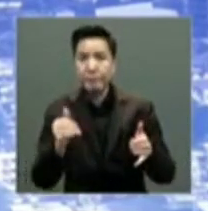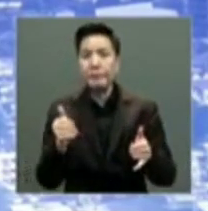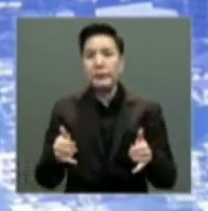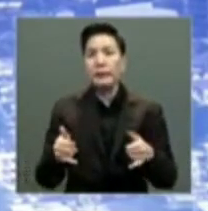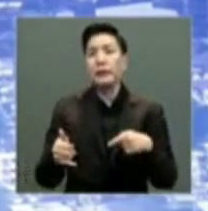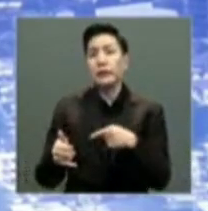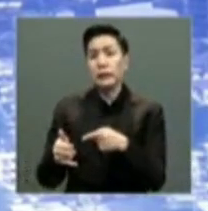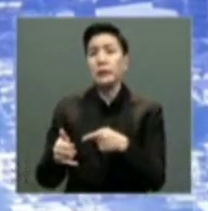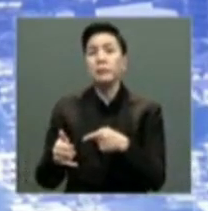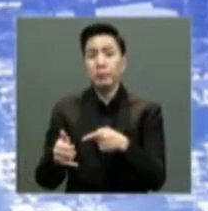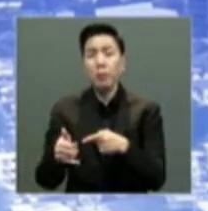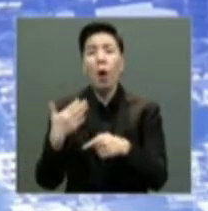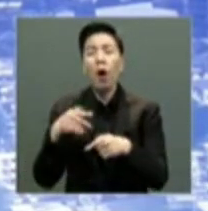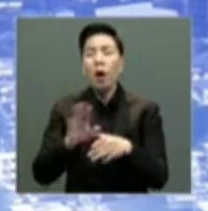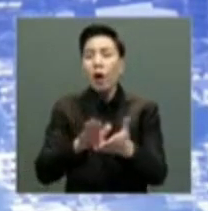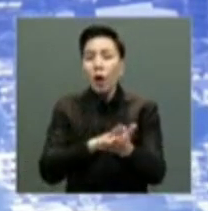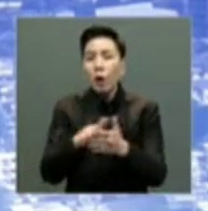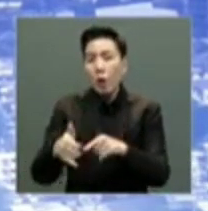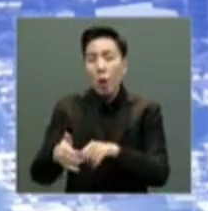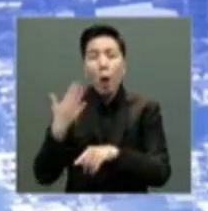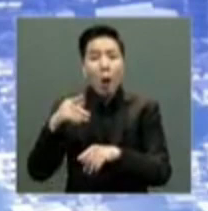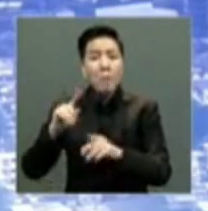ที่ต้องบอกตรงนี้เนี่ยก็คงมีเหตุด้วยนะครับเดี๋ยวจะพูดต่อต่อไปมีโรคประจำตัวคือโรคความดันรีดสูงและก็โรคหัวใจโตมีประวัติสังสรรค์ดื่มสุราในวงเพื่อนๆซึ่งหนึ่งในเพื่อนสังสรรค์นั้นก็เป็นผู้ป่วยที่ติดเชื้อไวรัสโคเวย์19